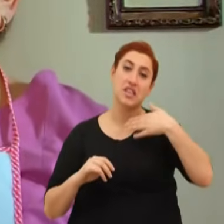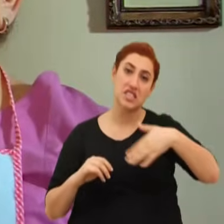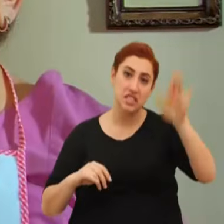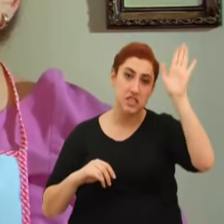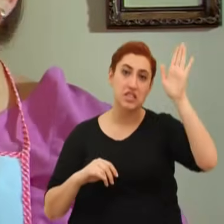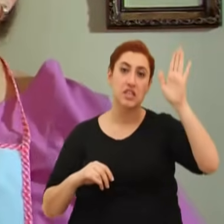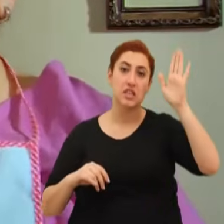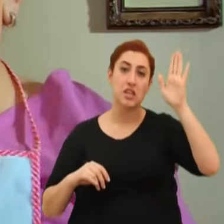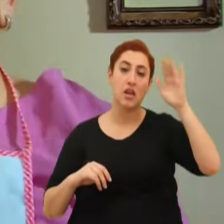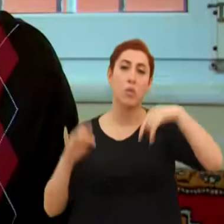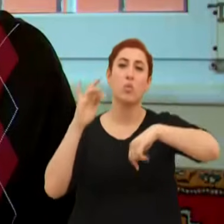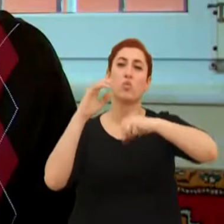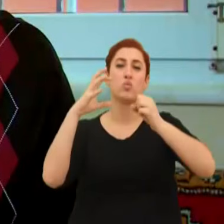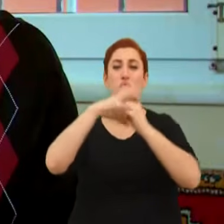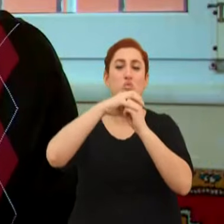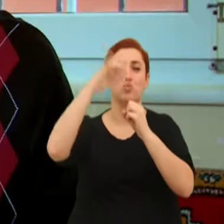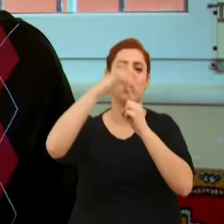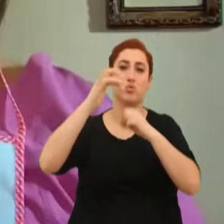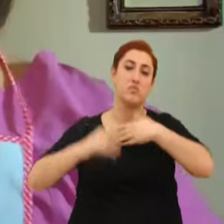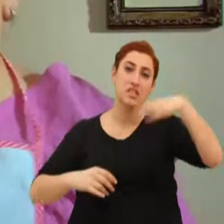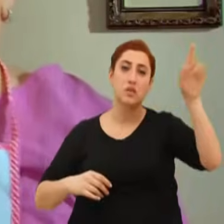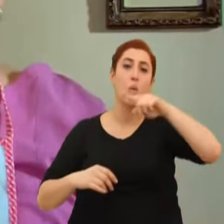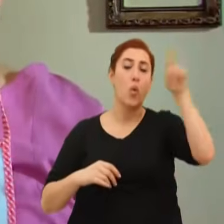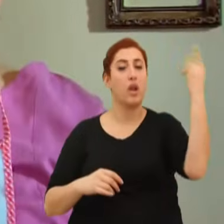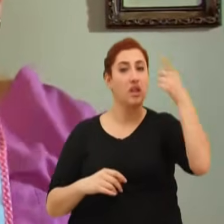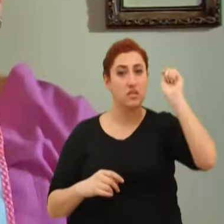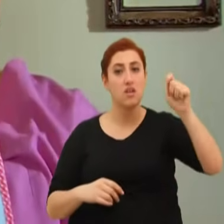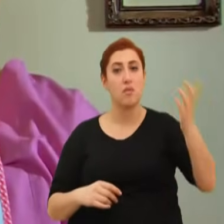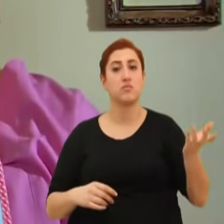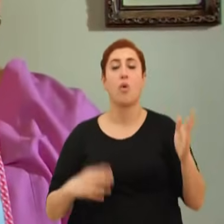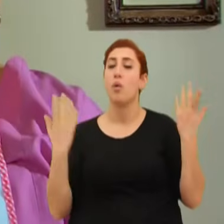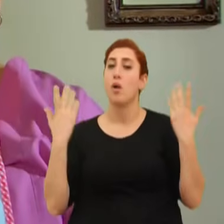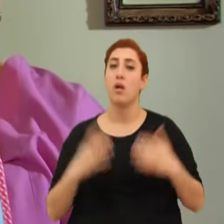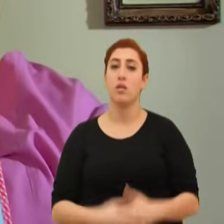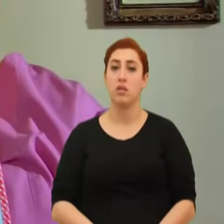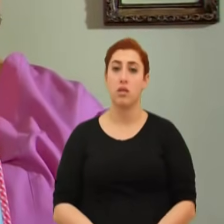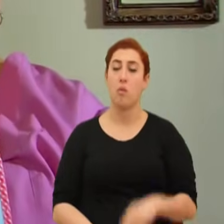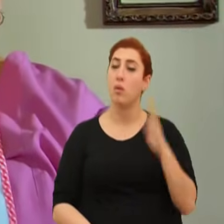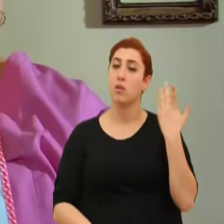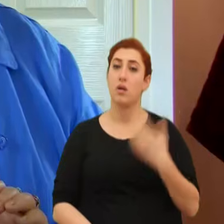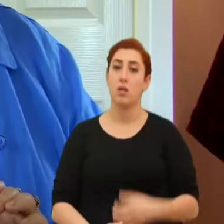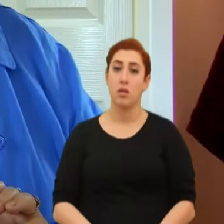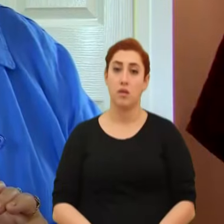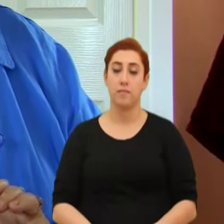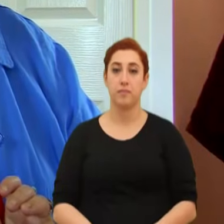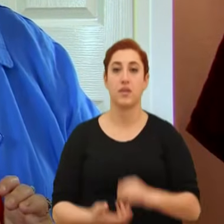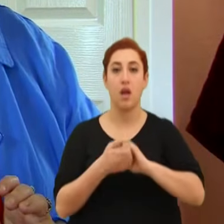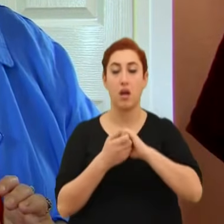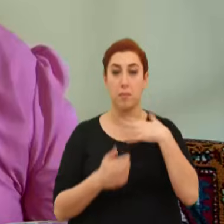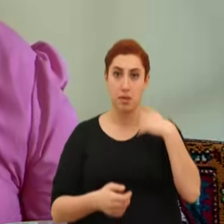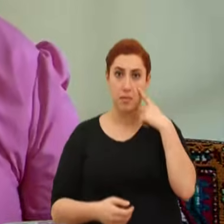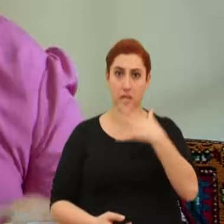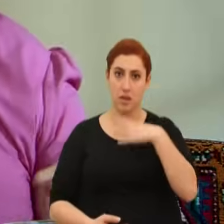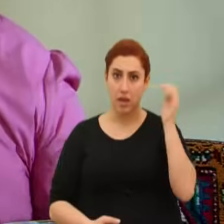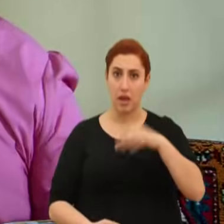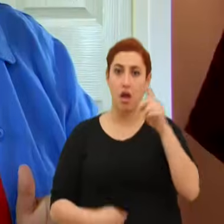Gitsinler, kutuba gitsinler. Yani oraları biraz geçsinler. Allah Allah ya. Allah Allah ya. Kanka bana bakayım kendine